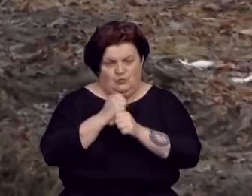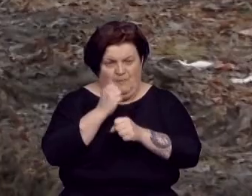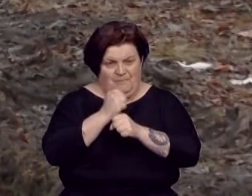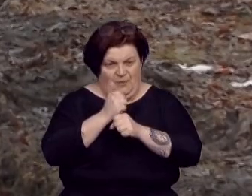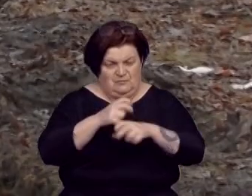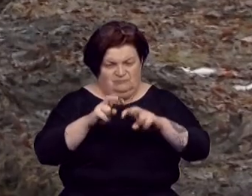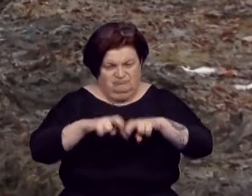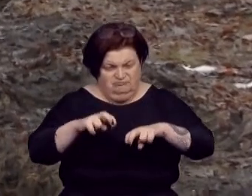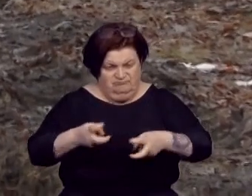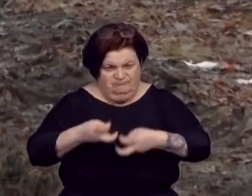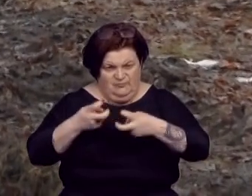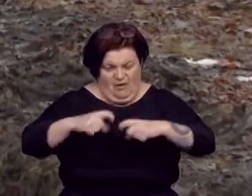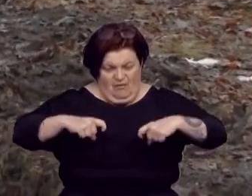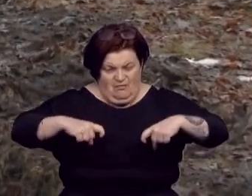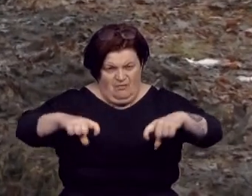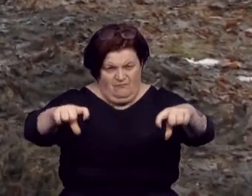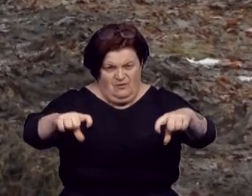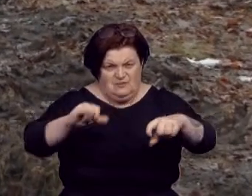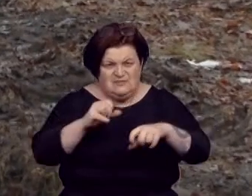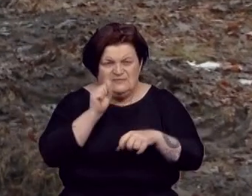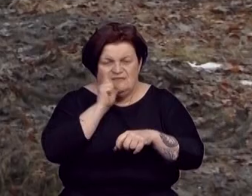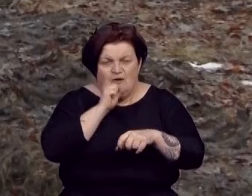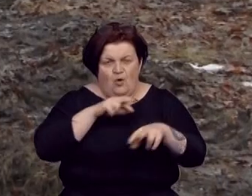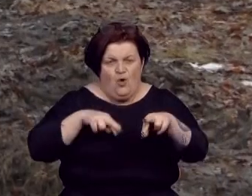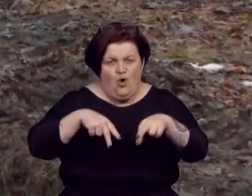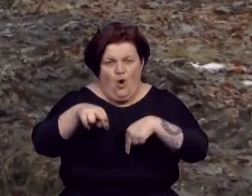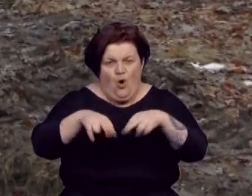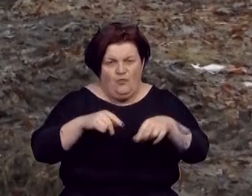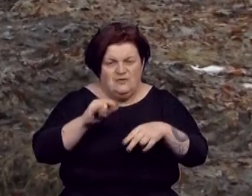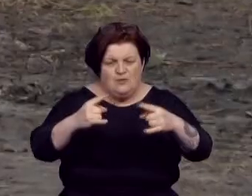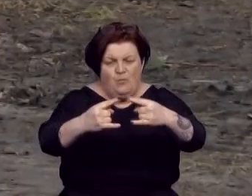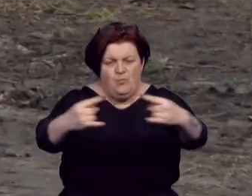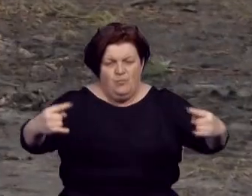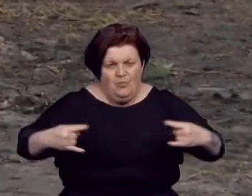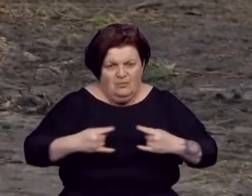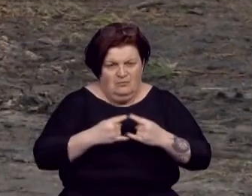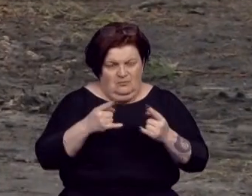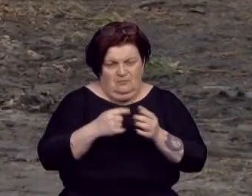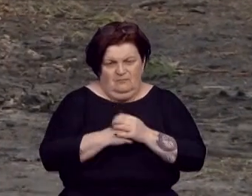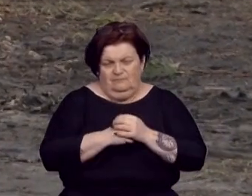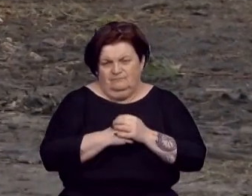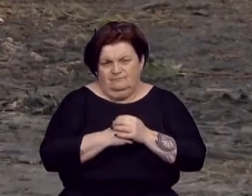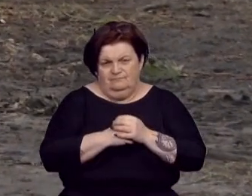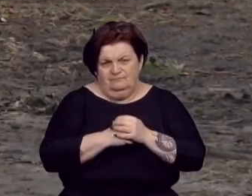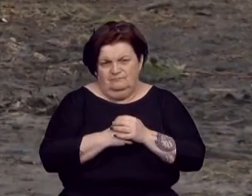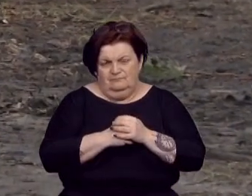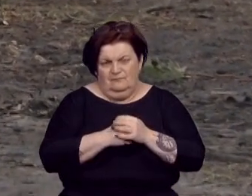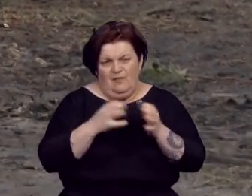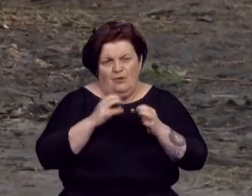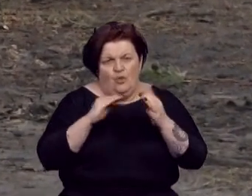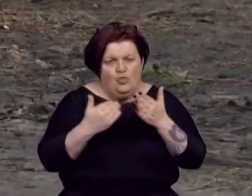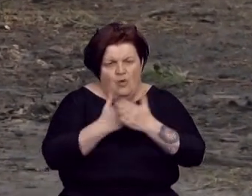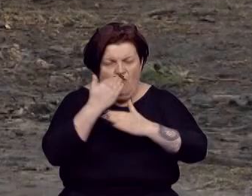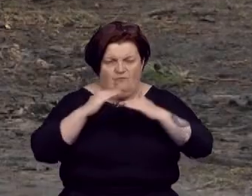prace rozbiórkowe krawężników oraz tego starego chodnika z płytek betonowych, które tam były. Wykonana zostanie nowa